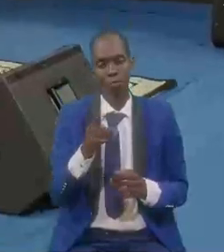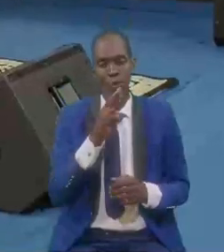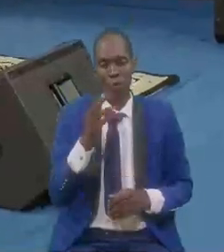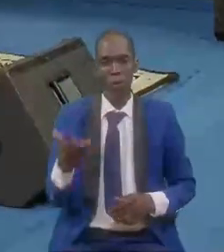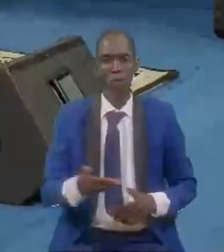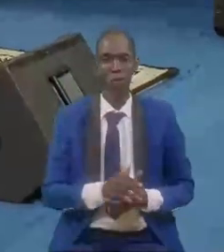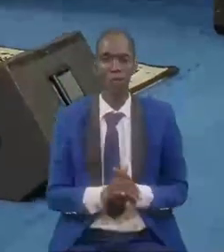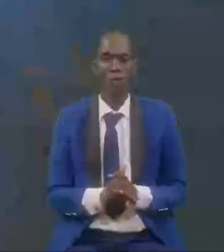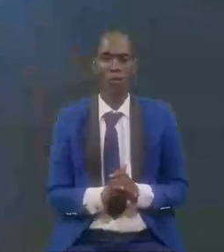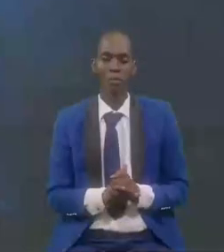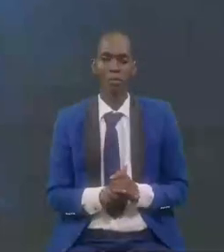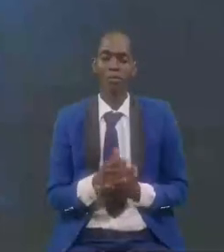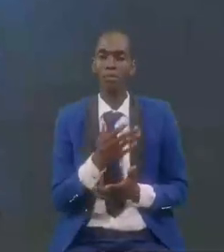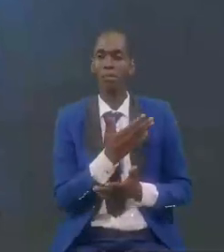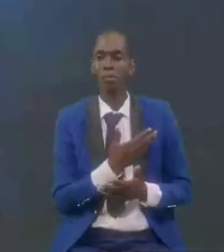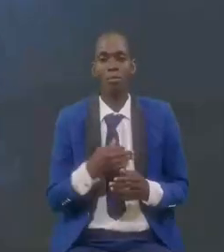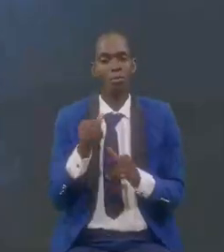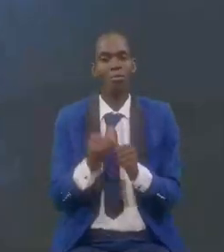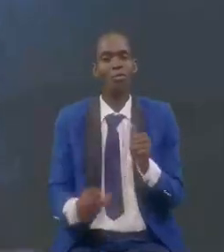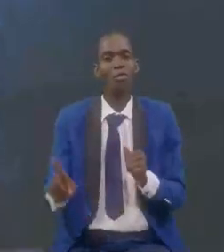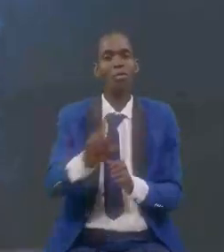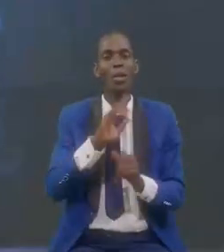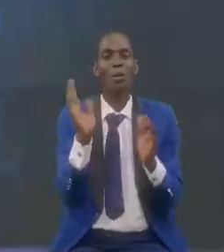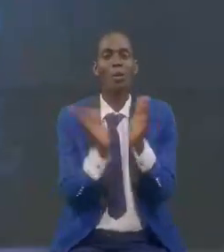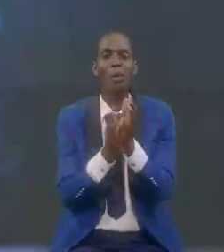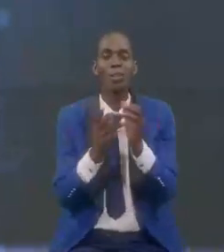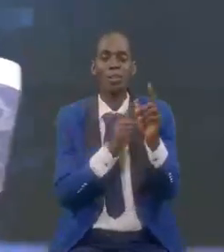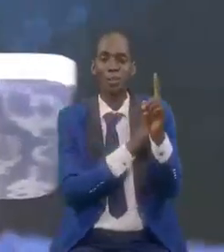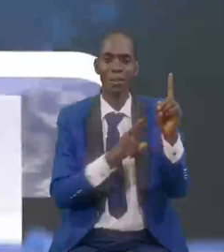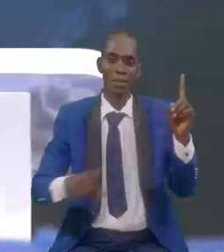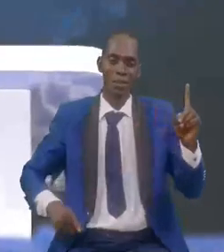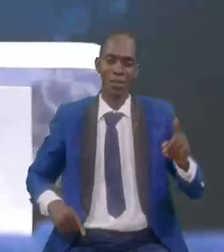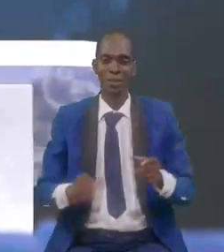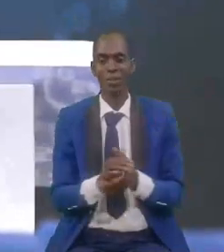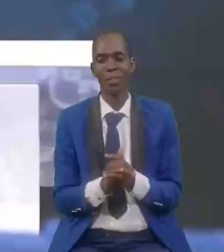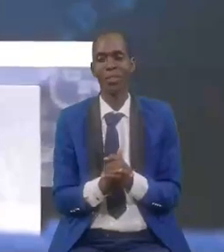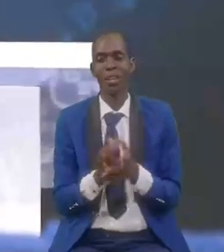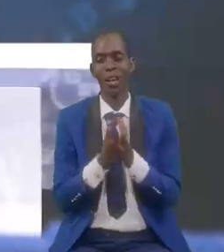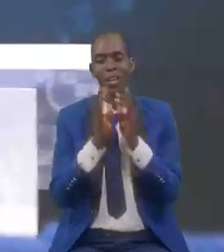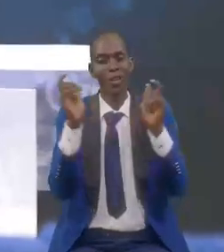Le bienvenu, pasteur. Merci, pasteur. Tout le monde, gloire à Dieu.